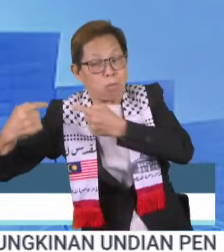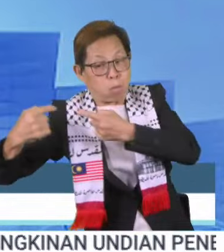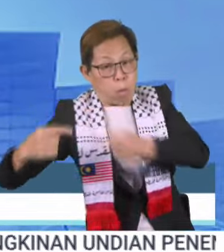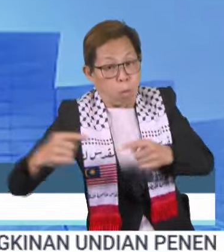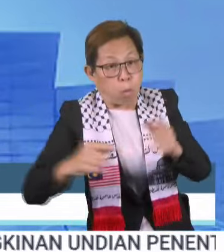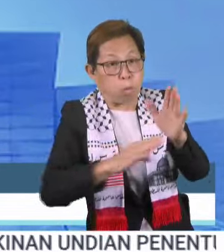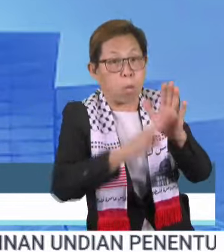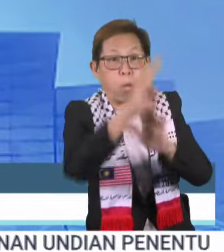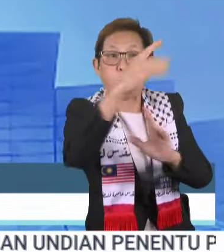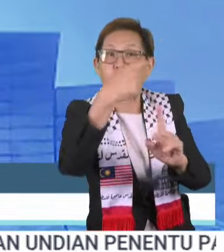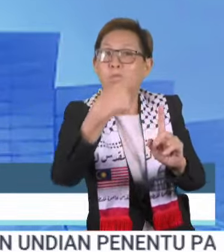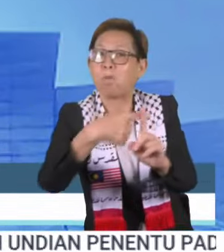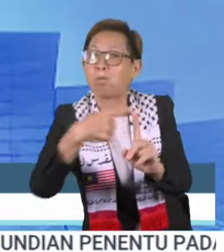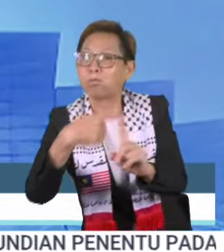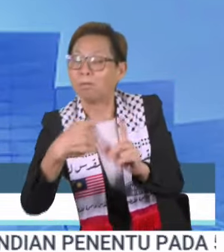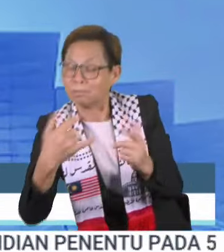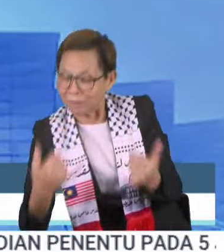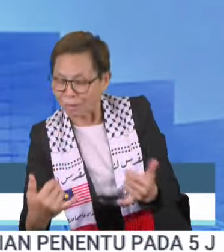mengalami pertumbuhan positif.